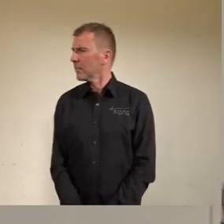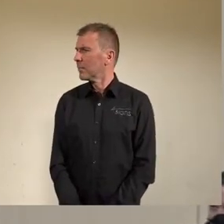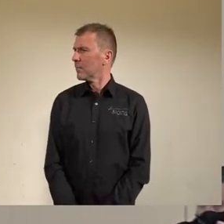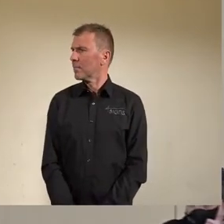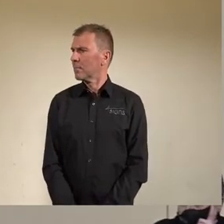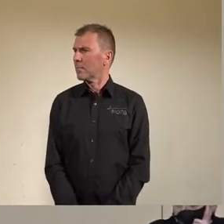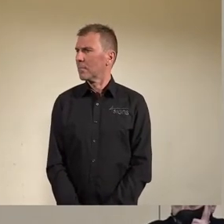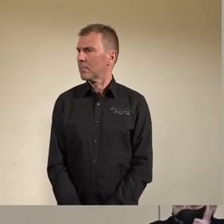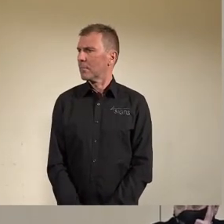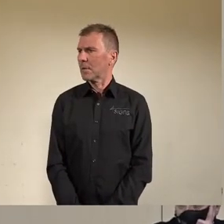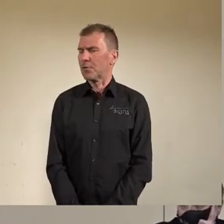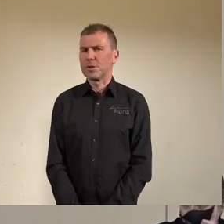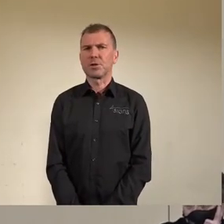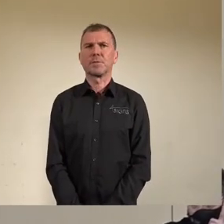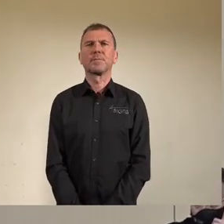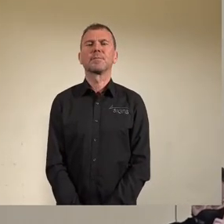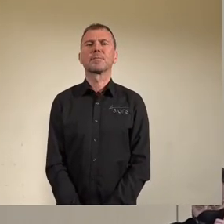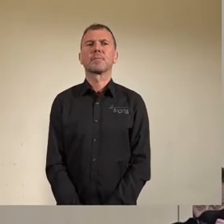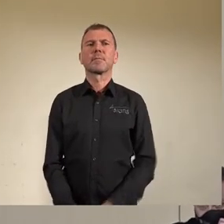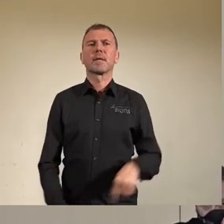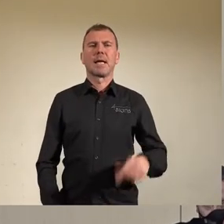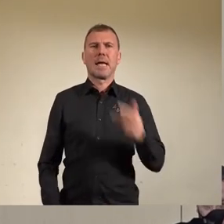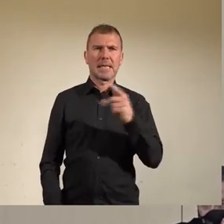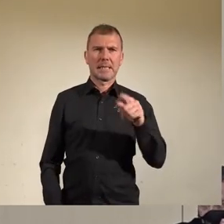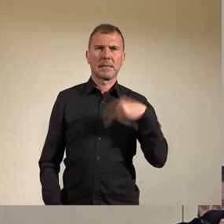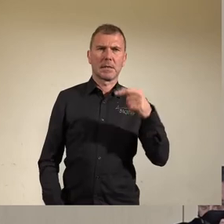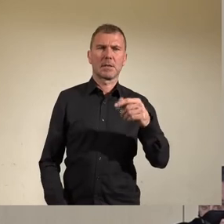Jetzt Herr Kiesling und dann Herr Dr. Schulte-Wissermann.